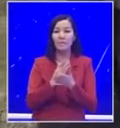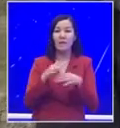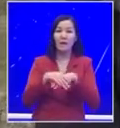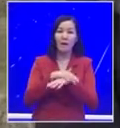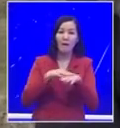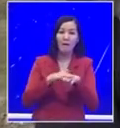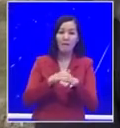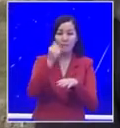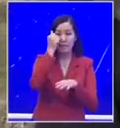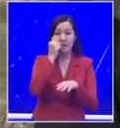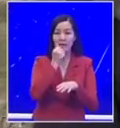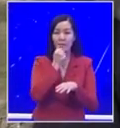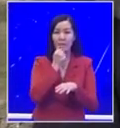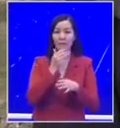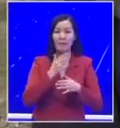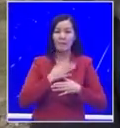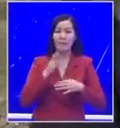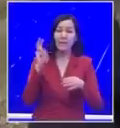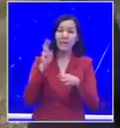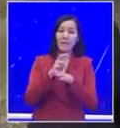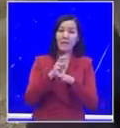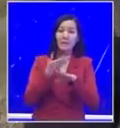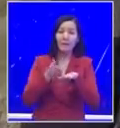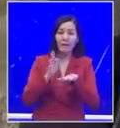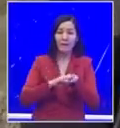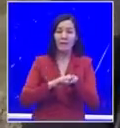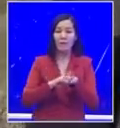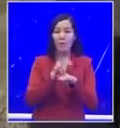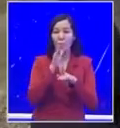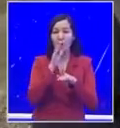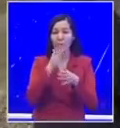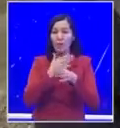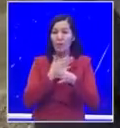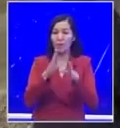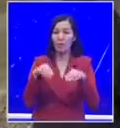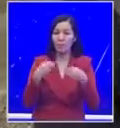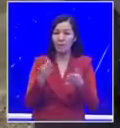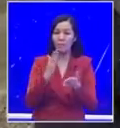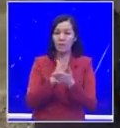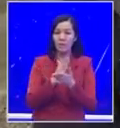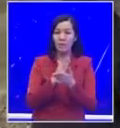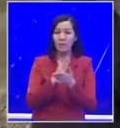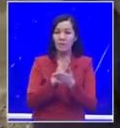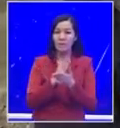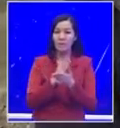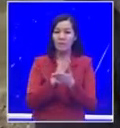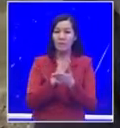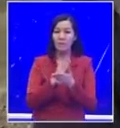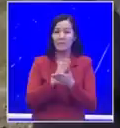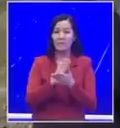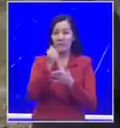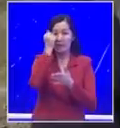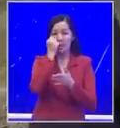Келіп көмектесіп осындай ауыр жағдайда бәрімізге қол ұшын беріп көмектесіп жүрген